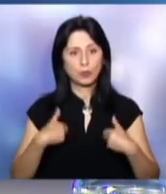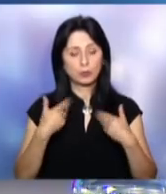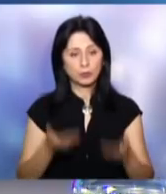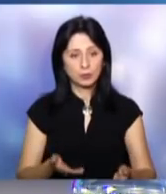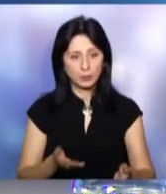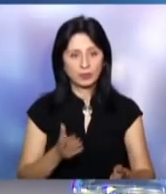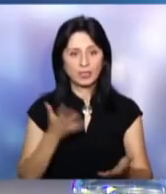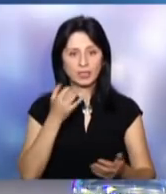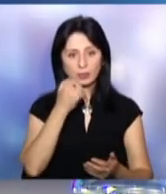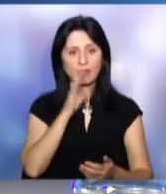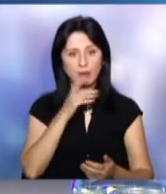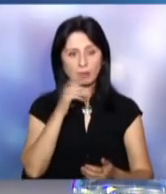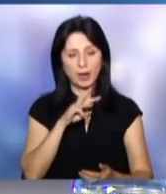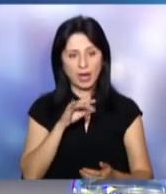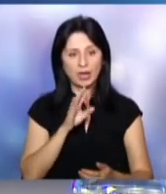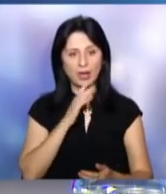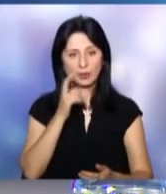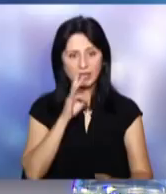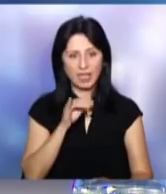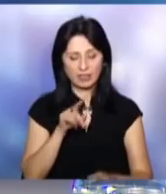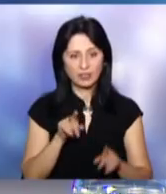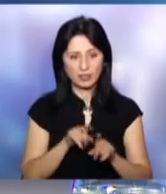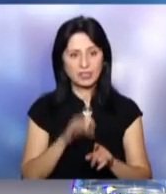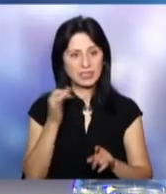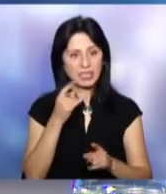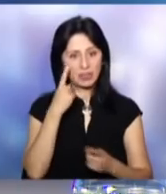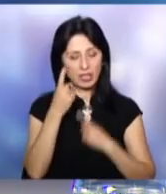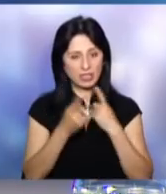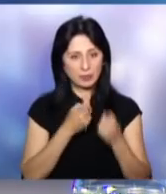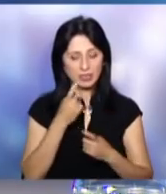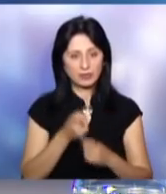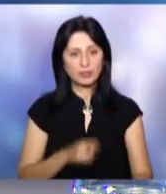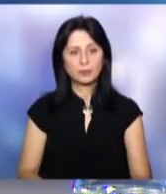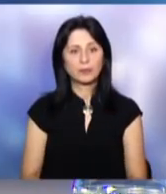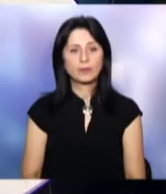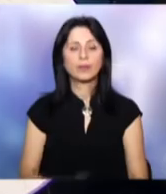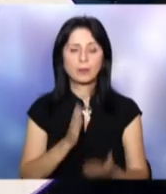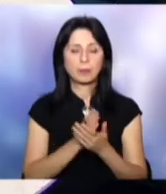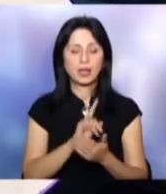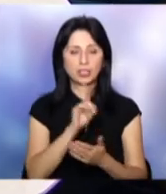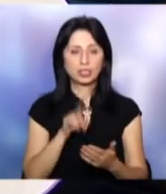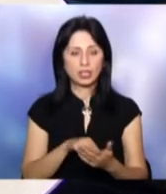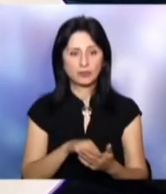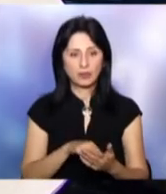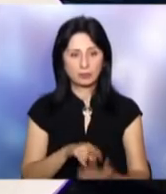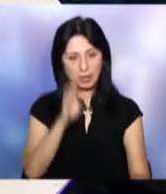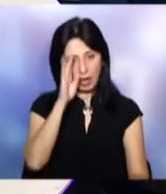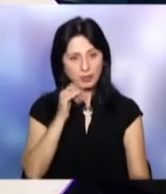მოგესალმებით, დიდი მადლობა ქალბატონმა არის, ქალბატონ ნათია ასეთ საინტერესო გადაცემისთვის. და მაქვს ასეთი შეკითხვა,